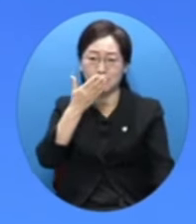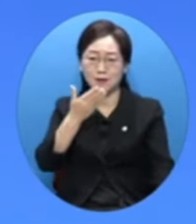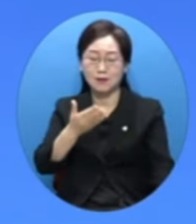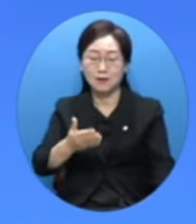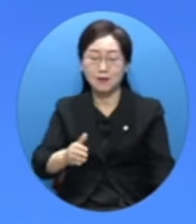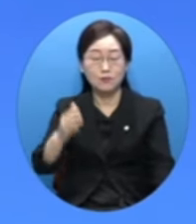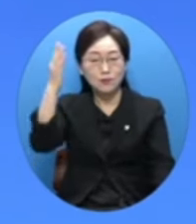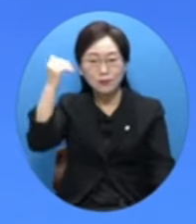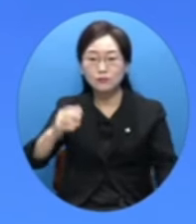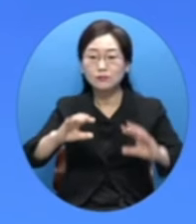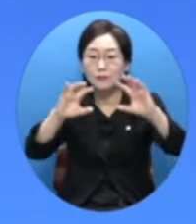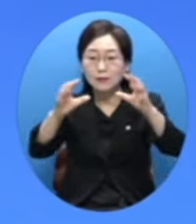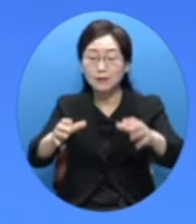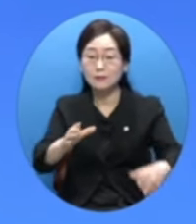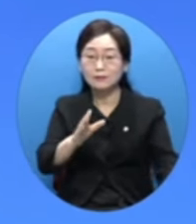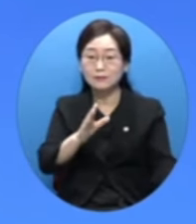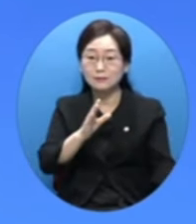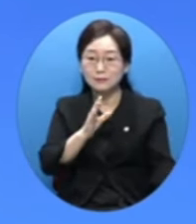우리나라가 정말로